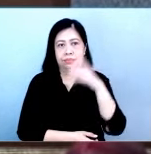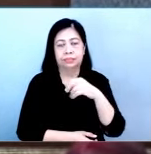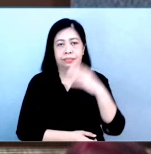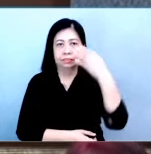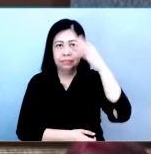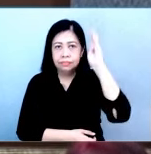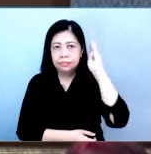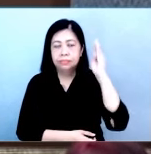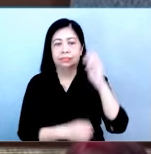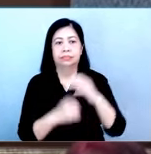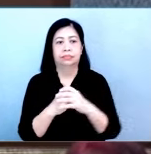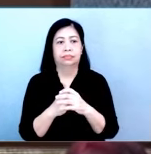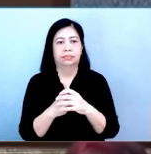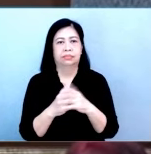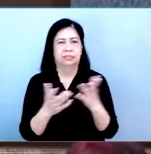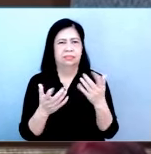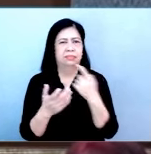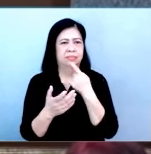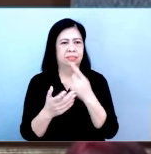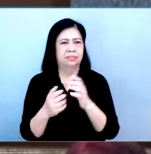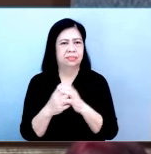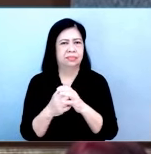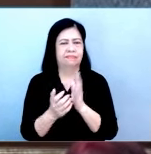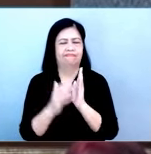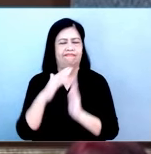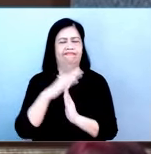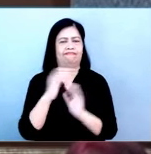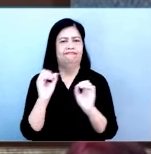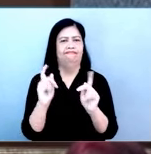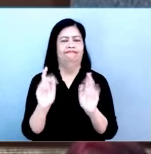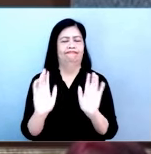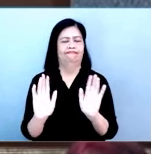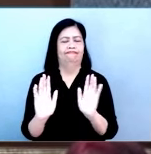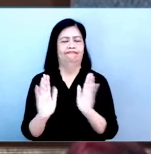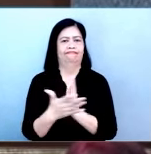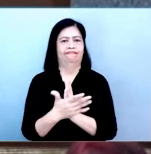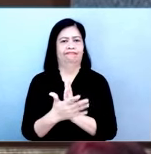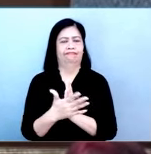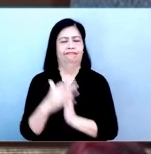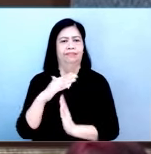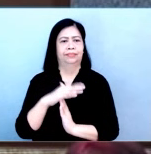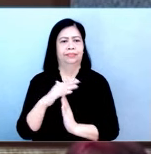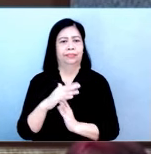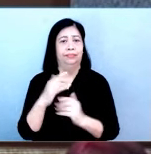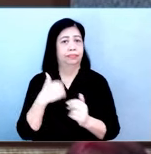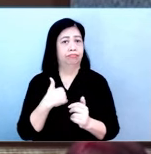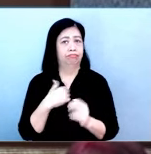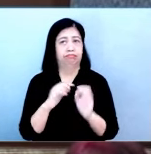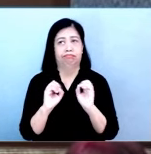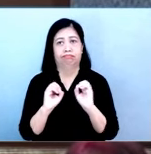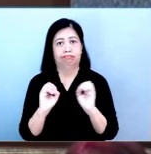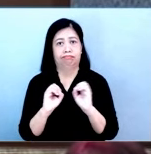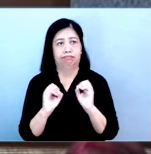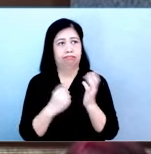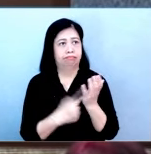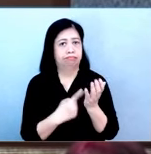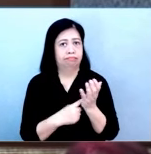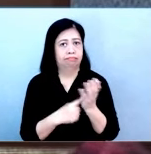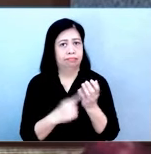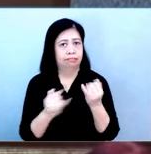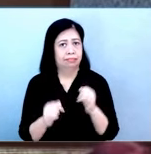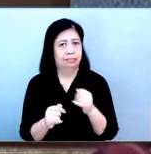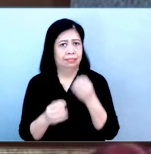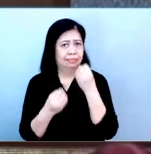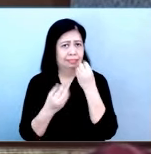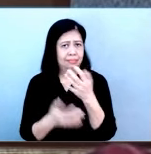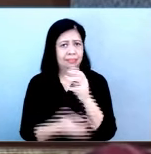Rosa have already said ceasefire. As a matter of fact, I have not been discussing this issue. I've been telling the